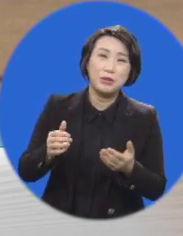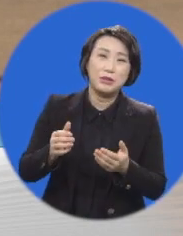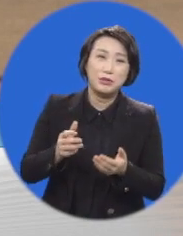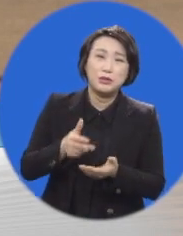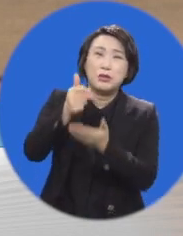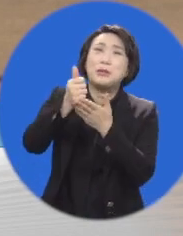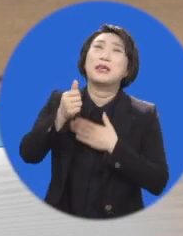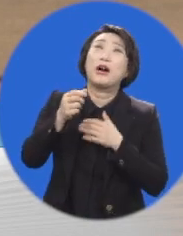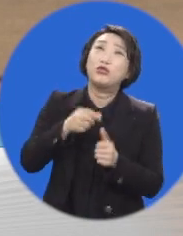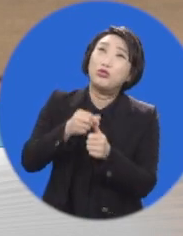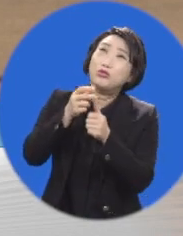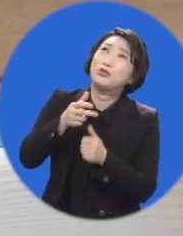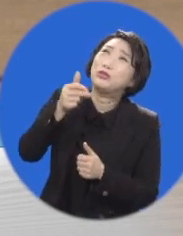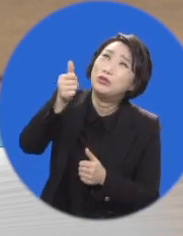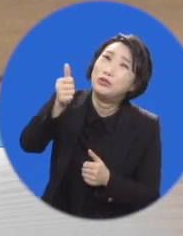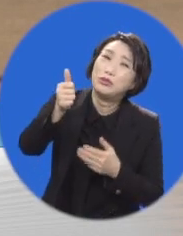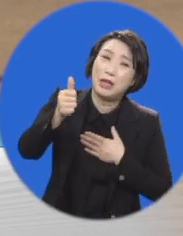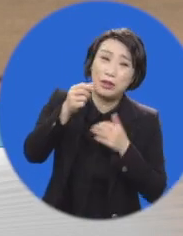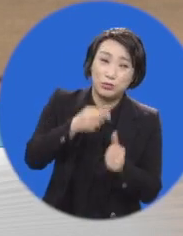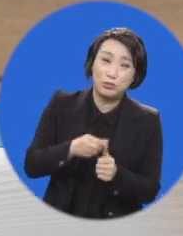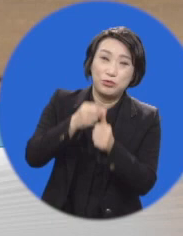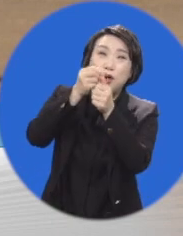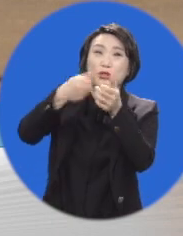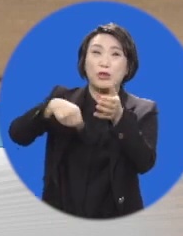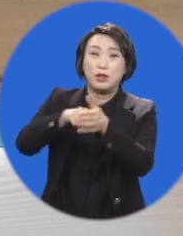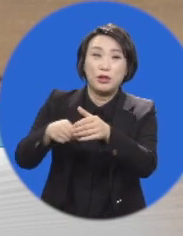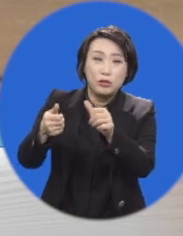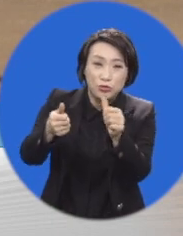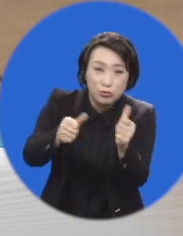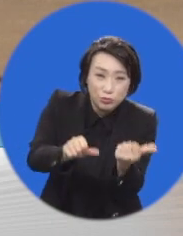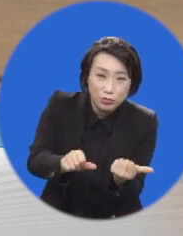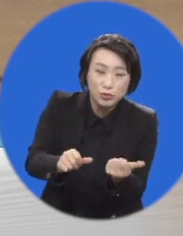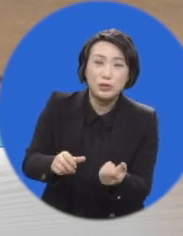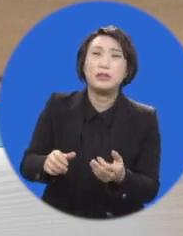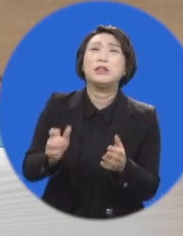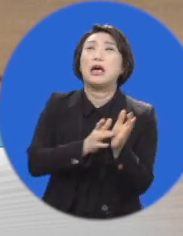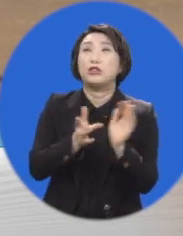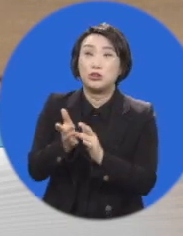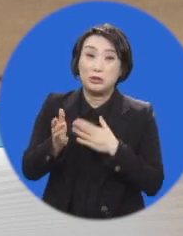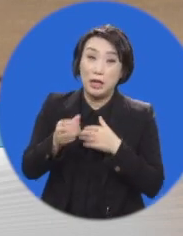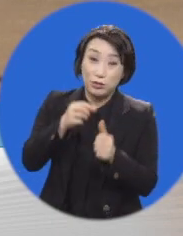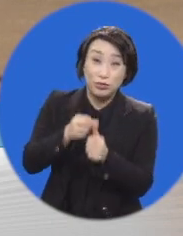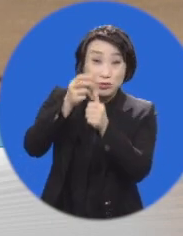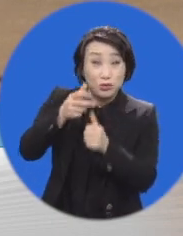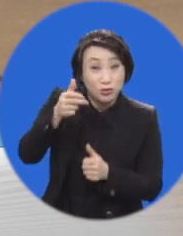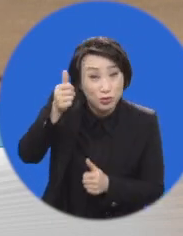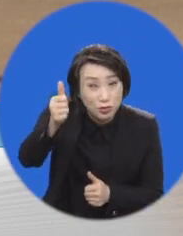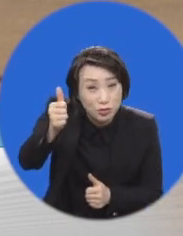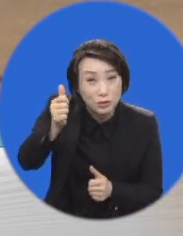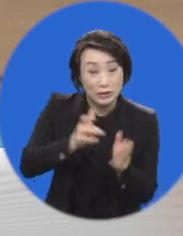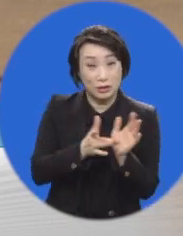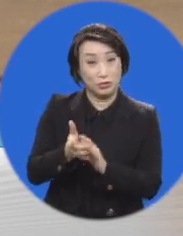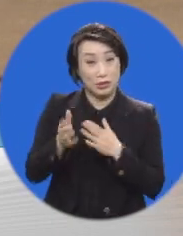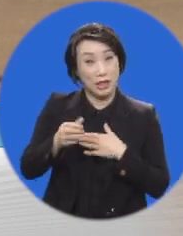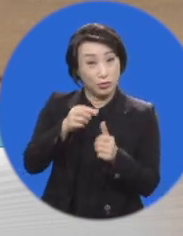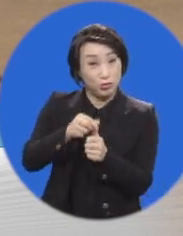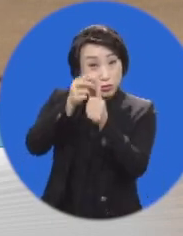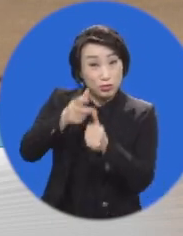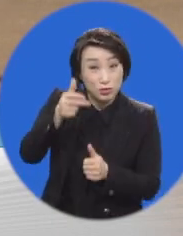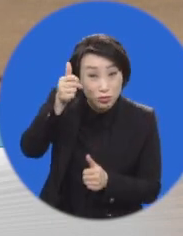구주, 나를 살리시려 죽으신 분, 예수 내 구주, 예수 내 구주.